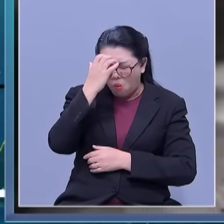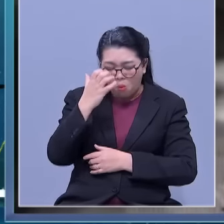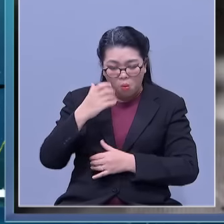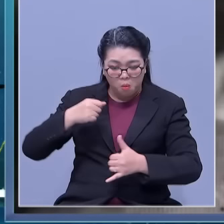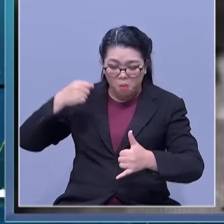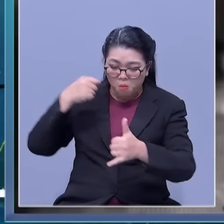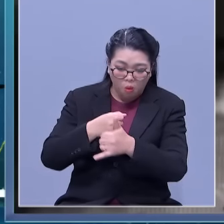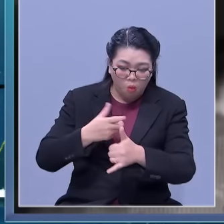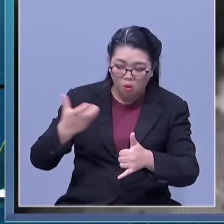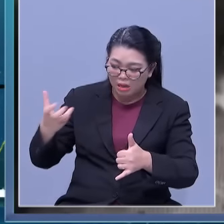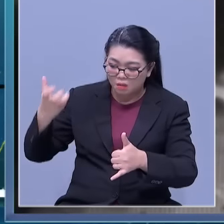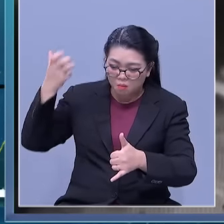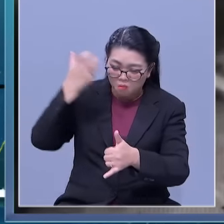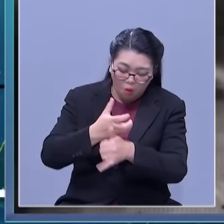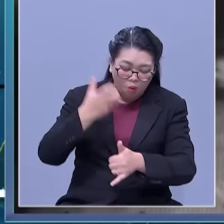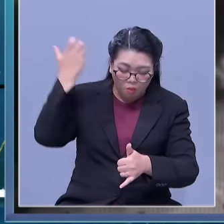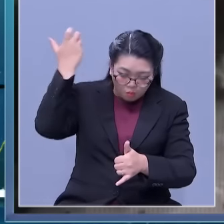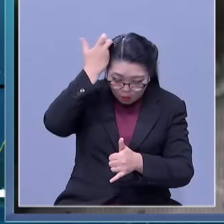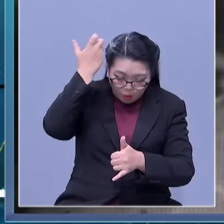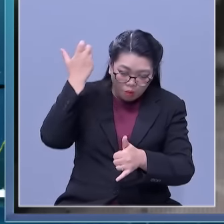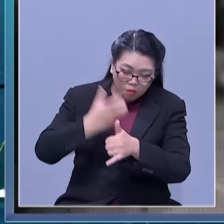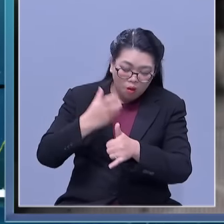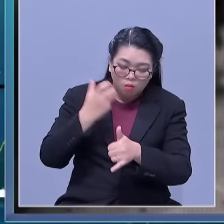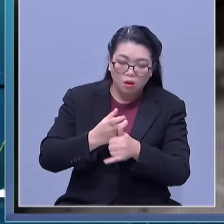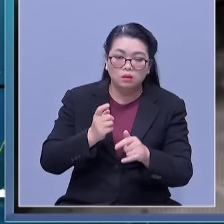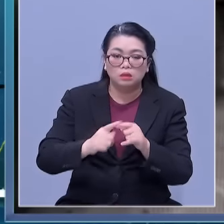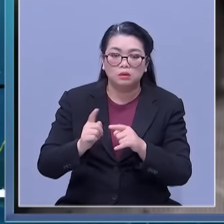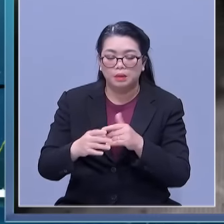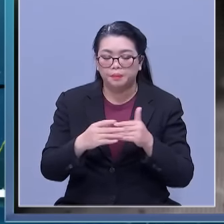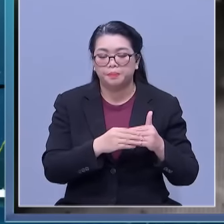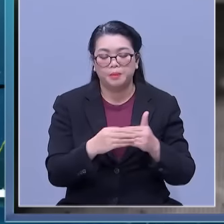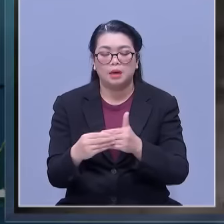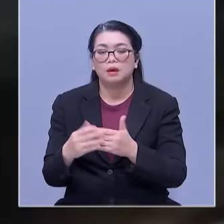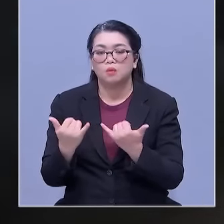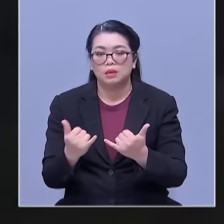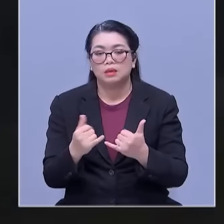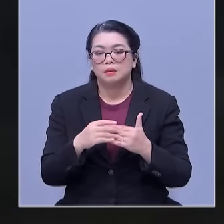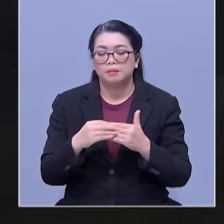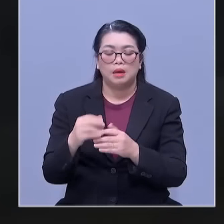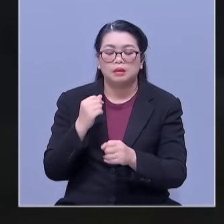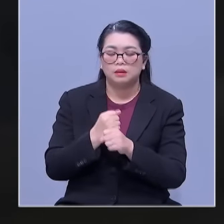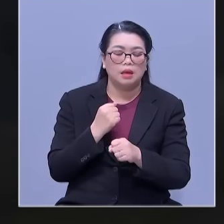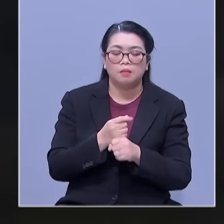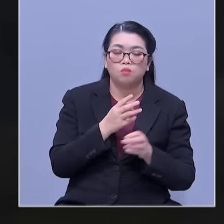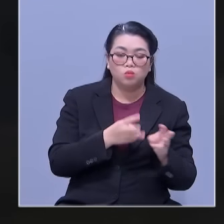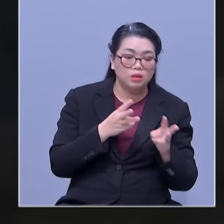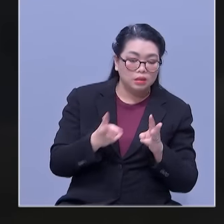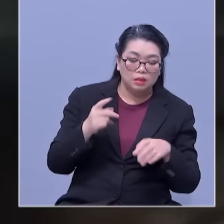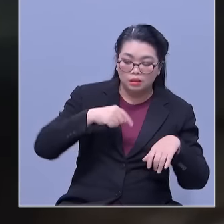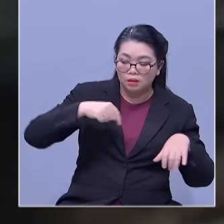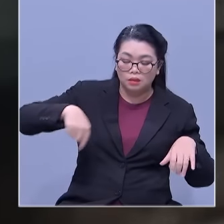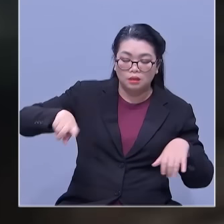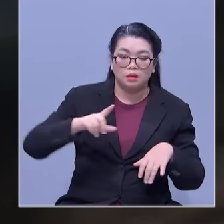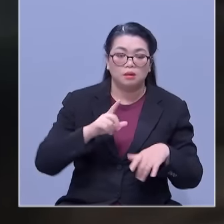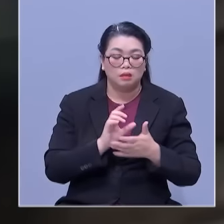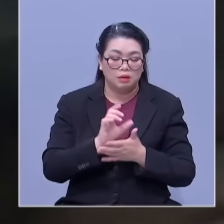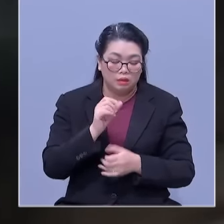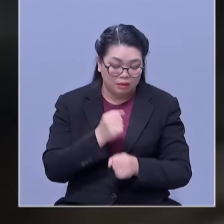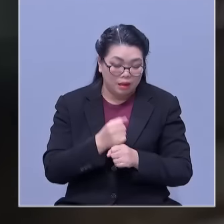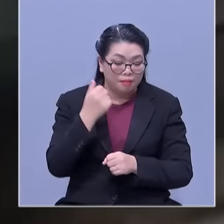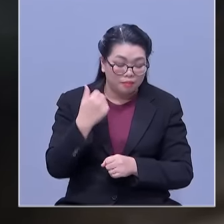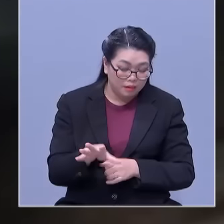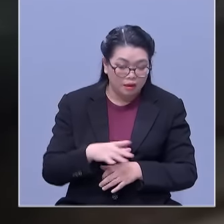ล่าสุดเนี่ยตำรวจก็นำตัวในทอยไปทำแผนประกอบคำรับสารภาพเจ้าตัวก็พูดนะคะว่าหลังจากที่ลงมือไปแล้วเนี่ย